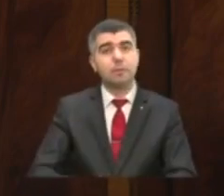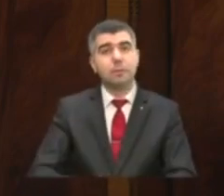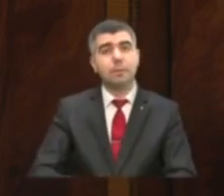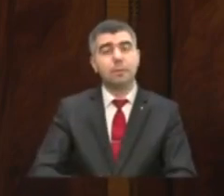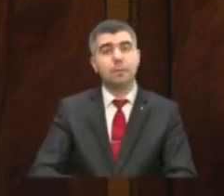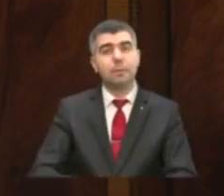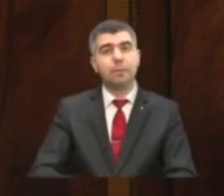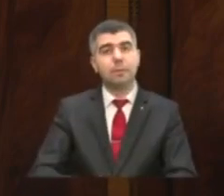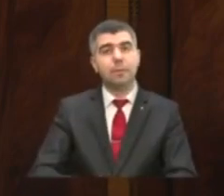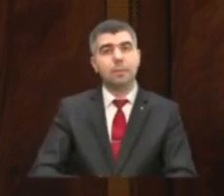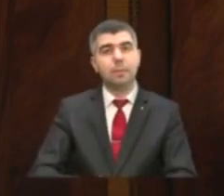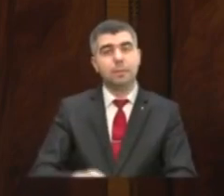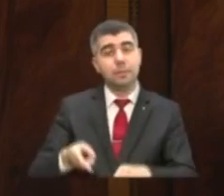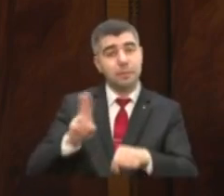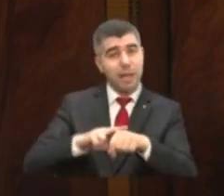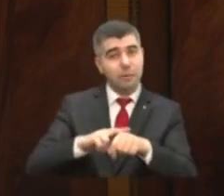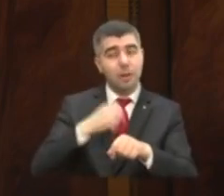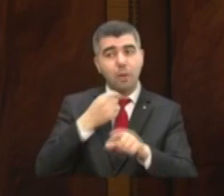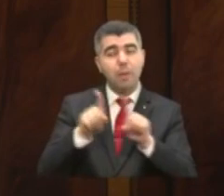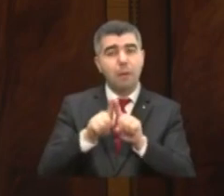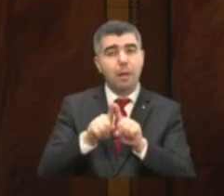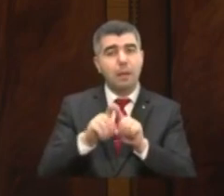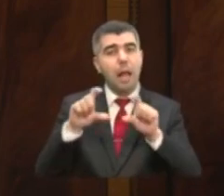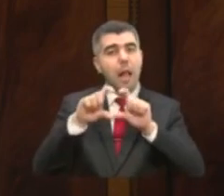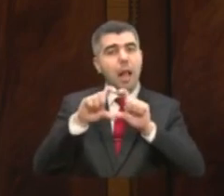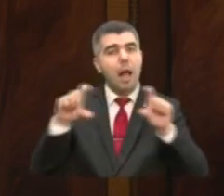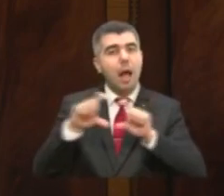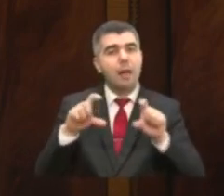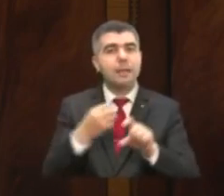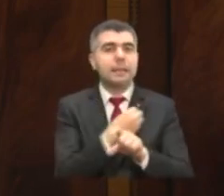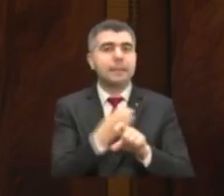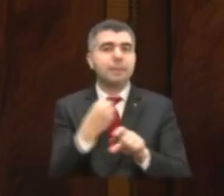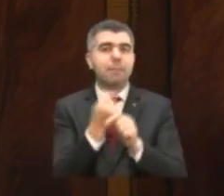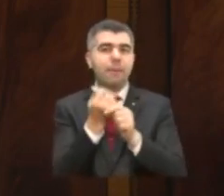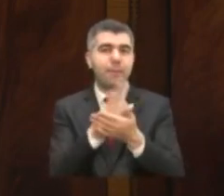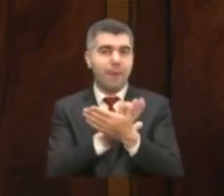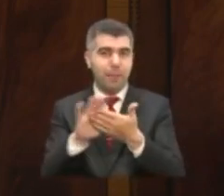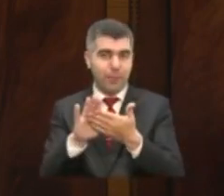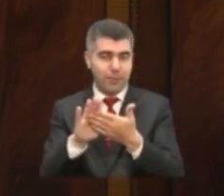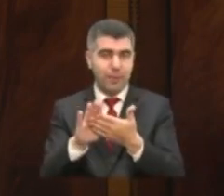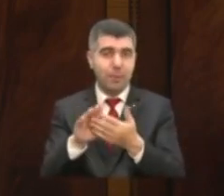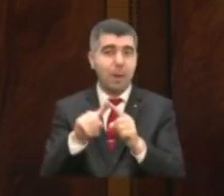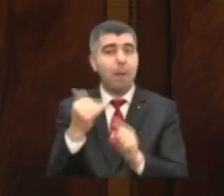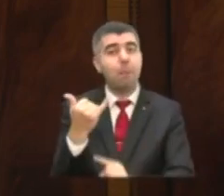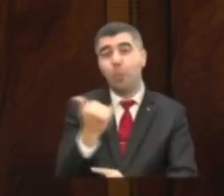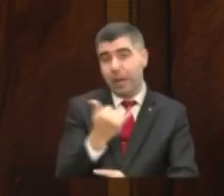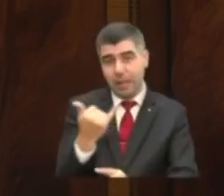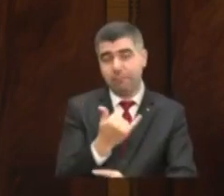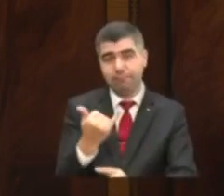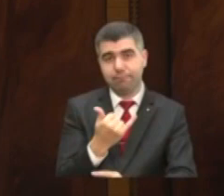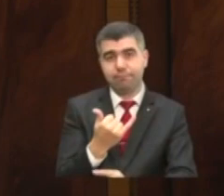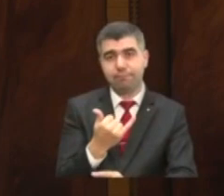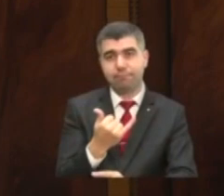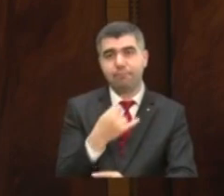منظومة ديال المساعدة الطبية، نظام المساعدة الطبية الرميد هو شيء مهم جدا، وأيضا هو يسير